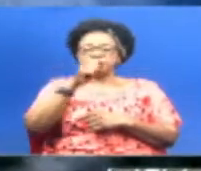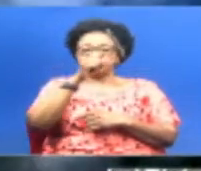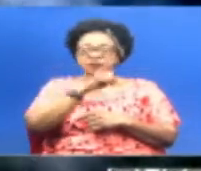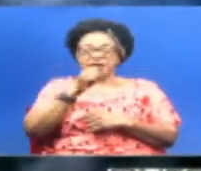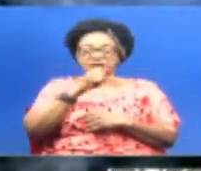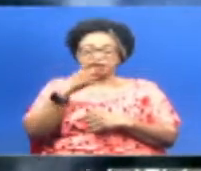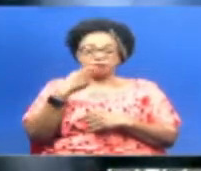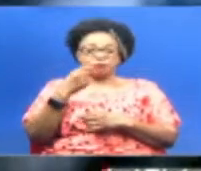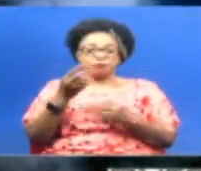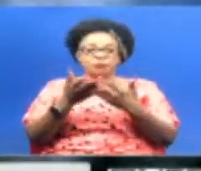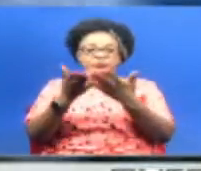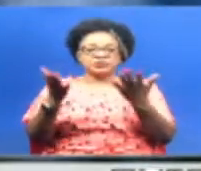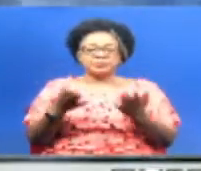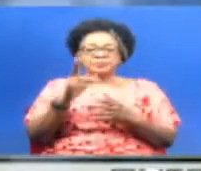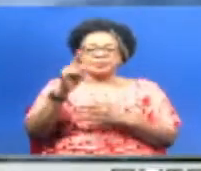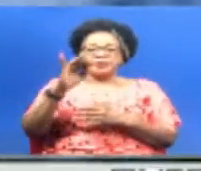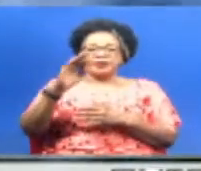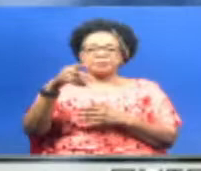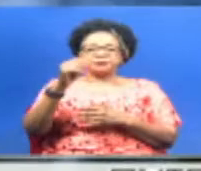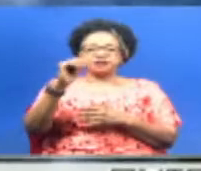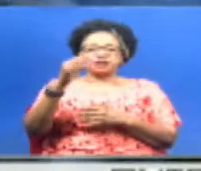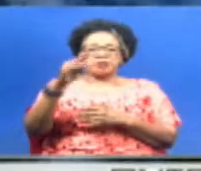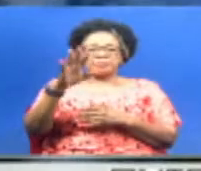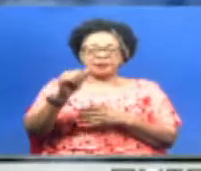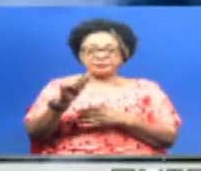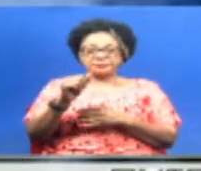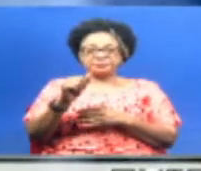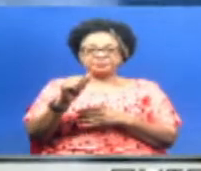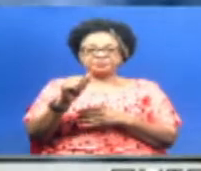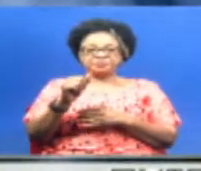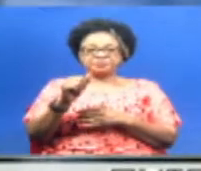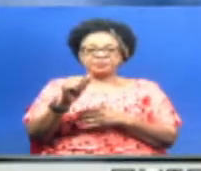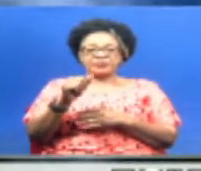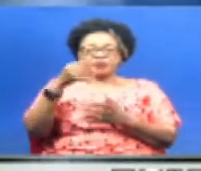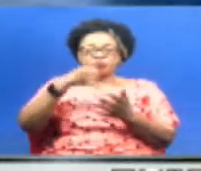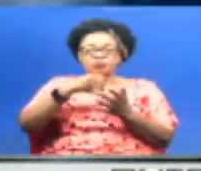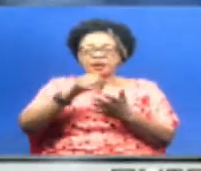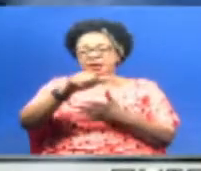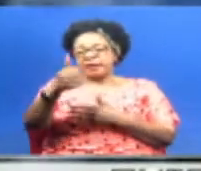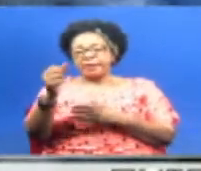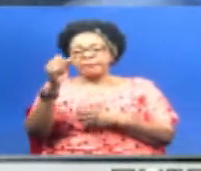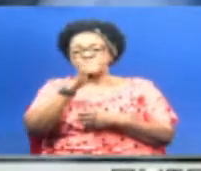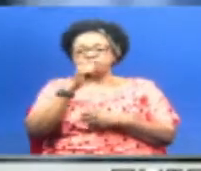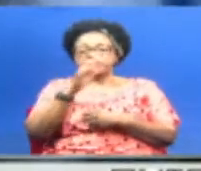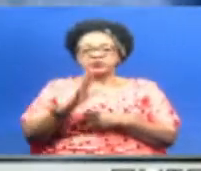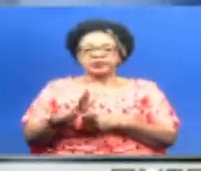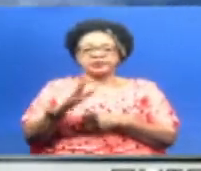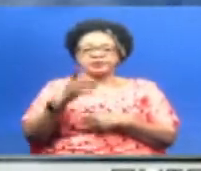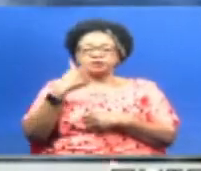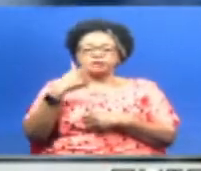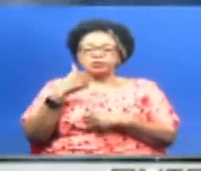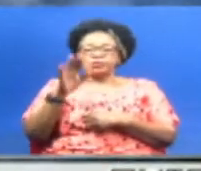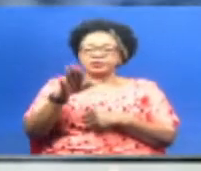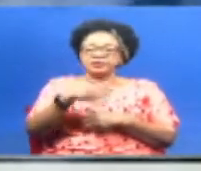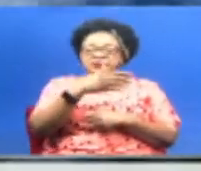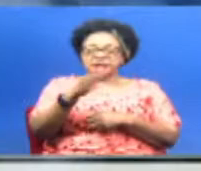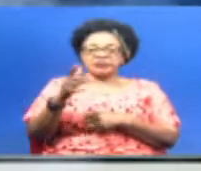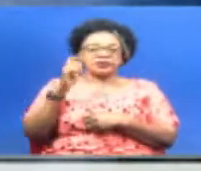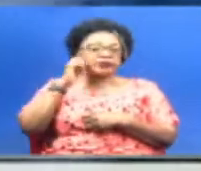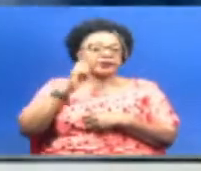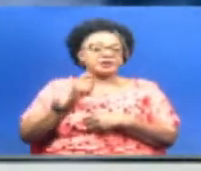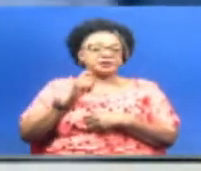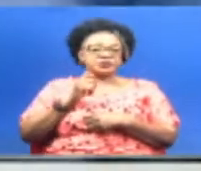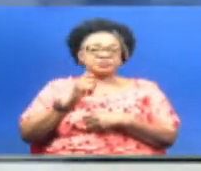marehemu Kipchamba na Sweet Star miongoni mwa waimbaji wengine wa nyimbo za Kikalenjin. Idadi kubwa ya